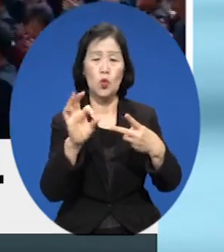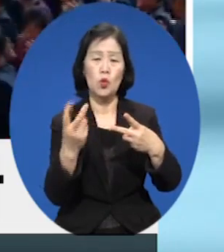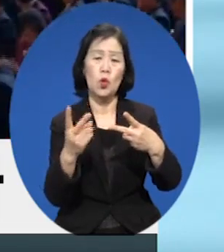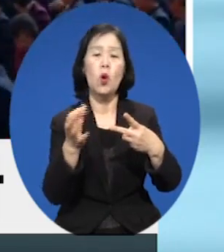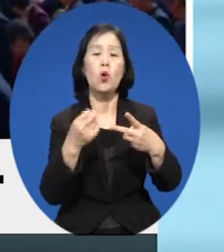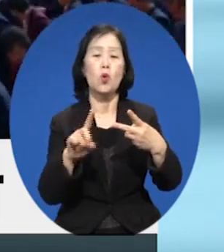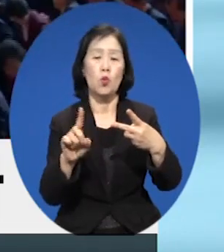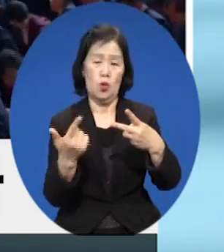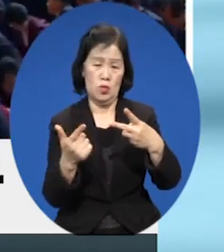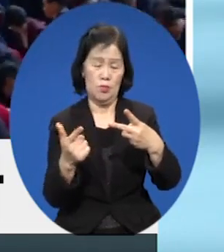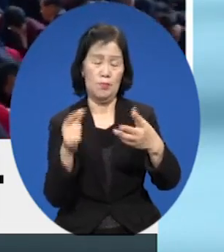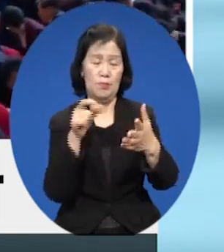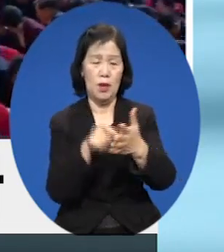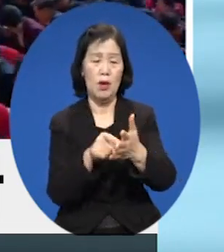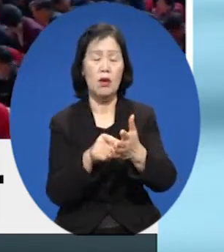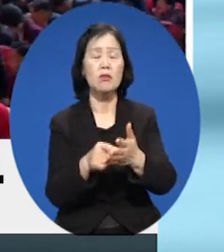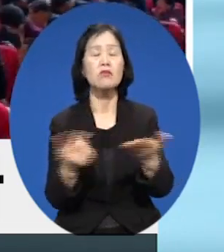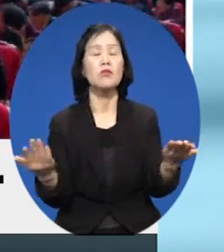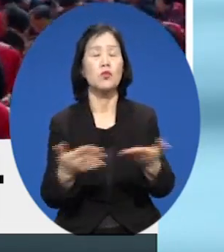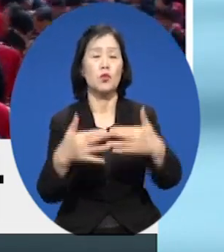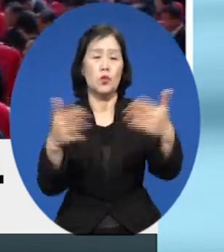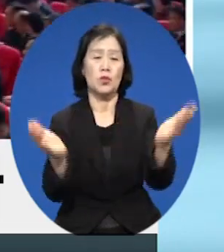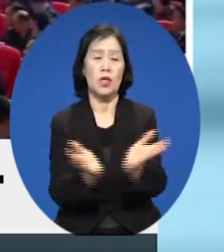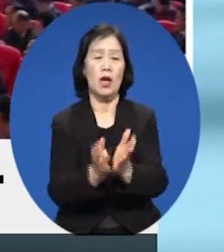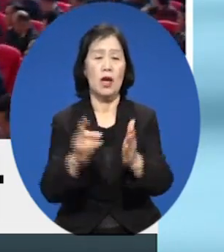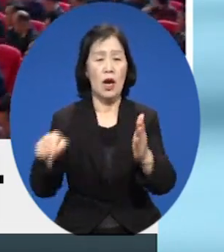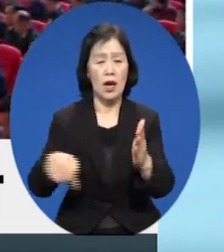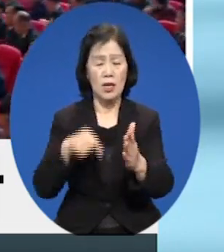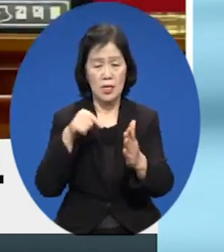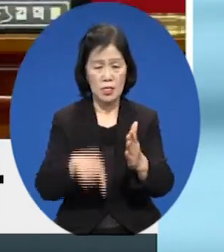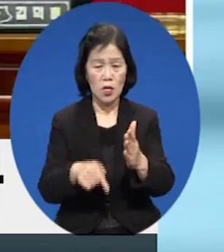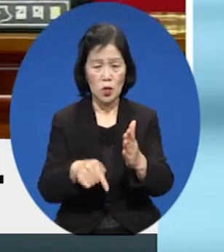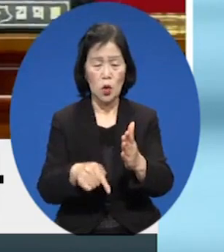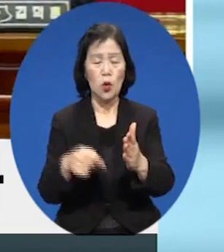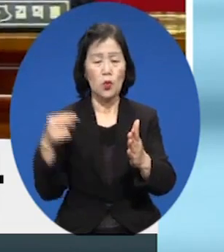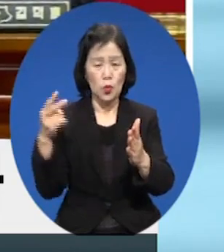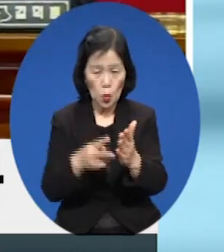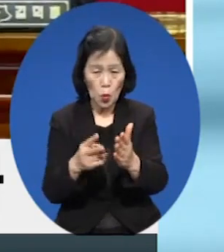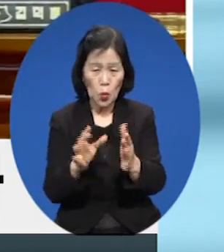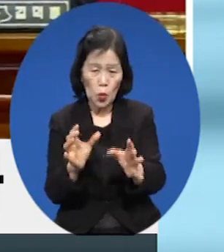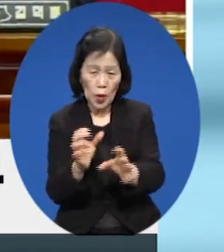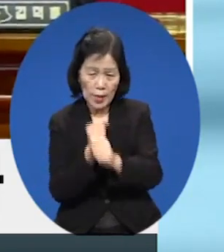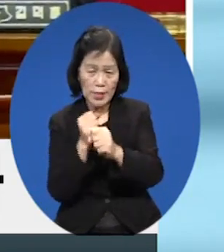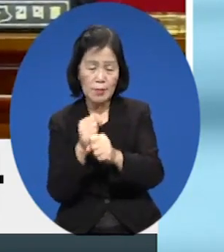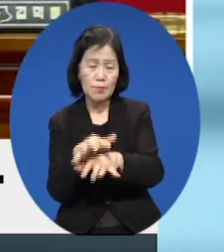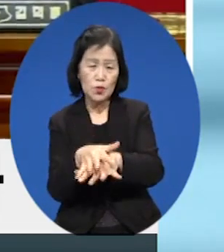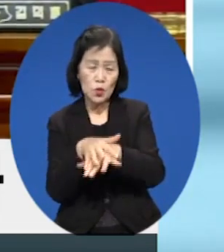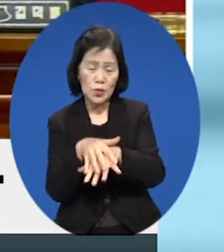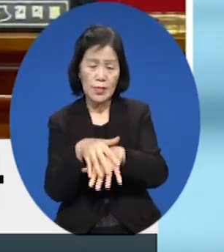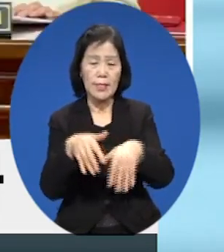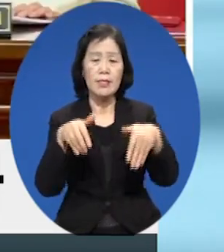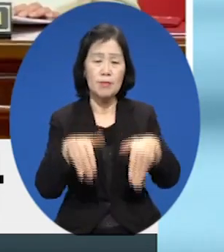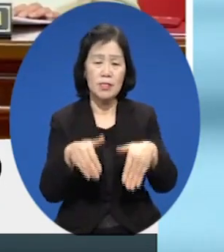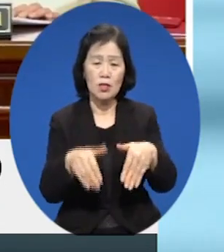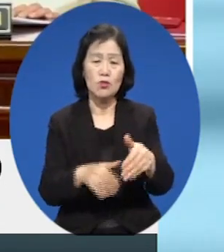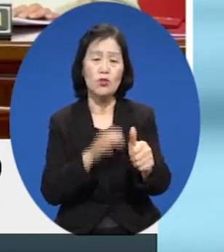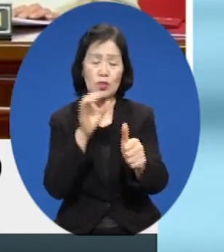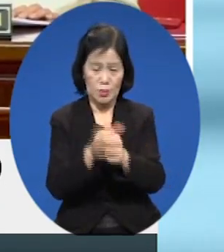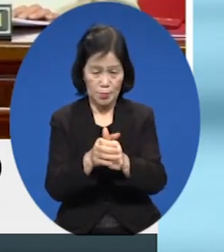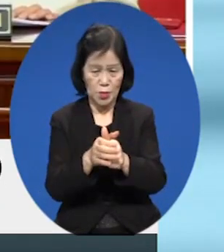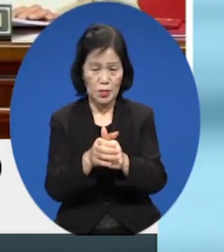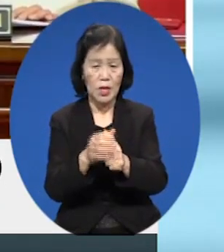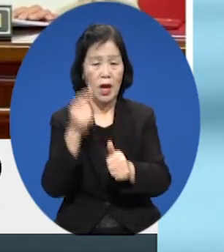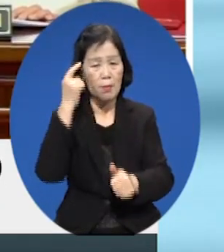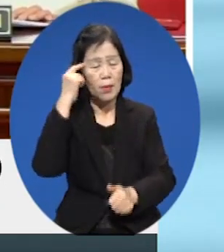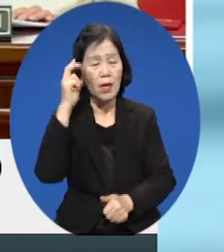된겁니다 이상은 이것은 노동당 안에서도 또 로동당 이라고 불리는 조직 비서로 임명된 게 거의 확실하다